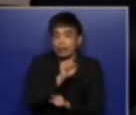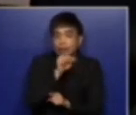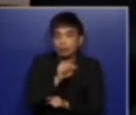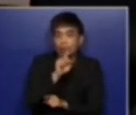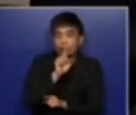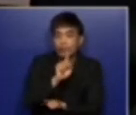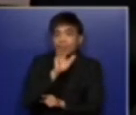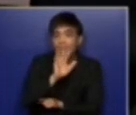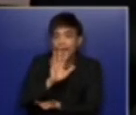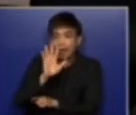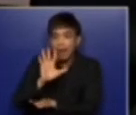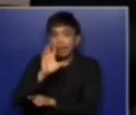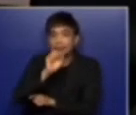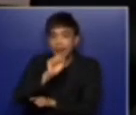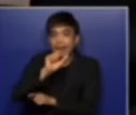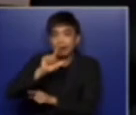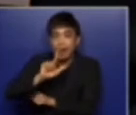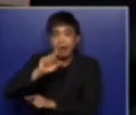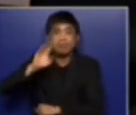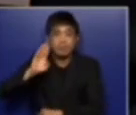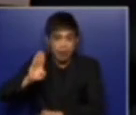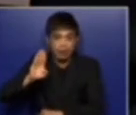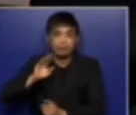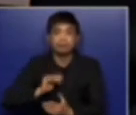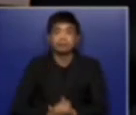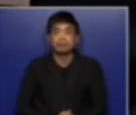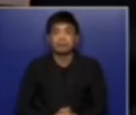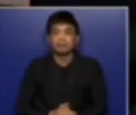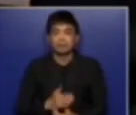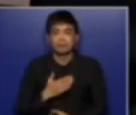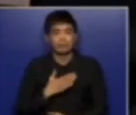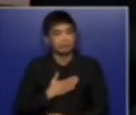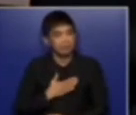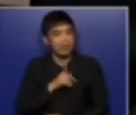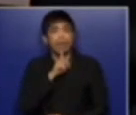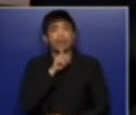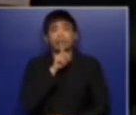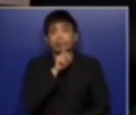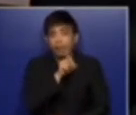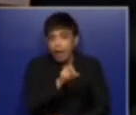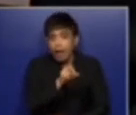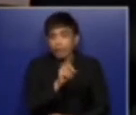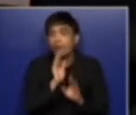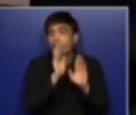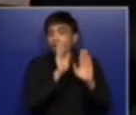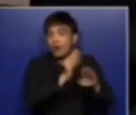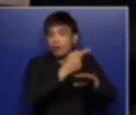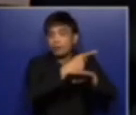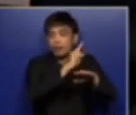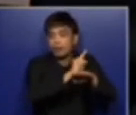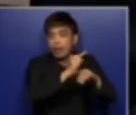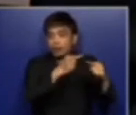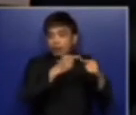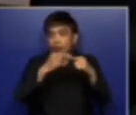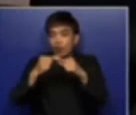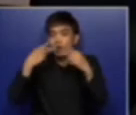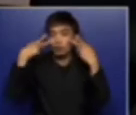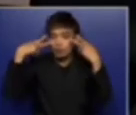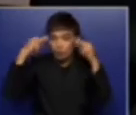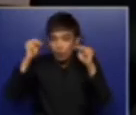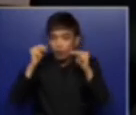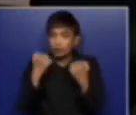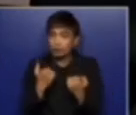1.155 แสนล้านบาทดิฉันถามท่านประธานผ่านไปถึงนายกรัฐมนตรีถึงแม้จะไม่